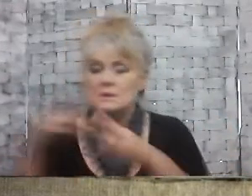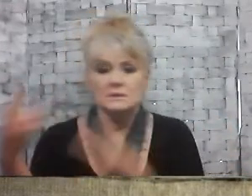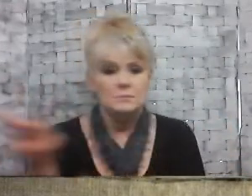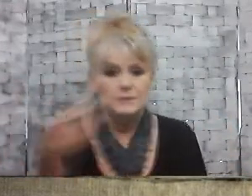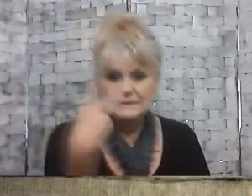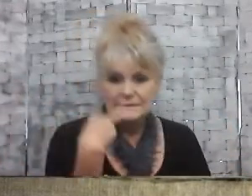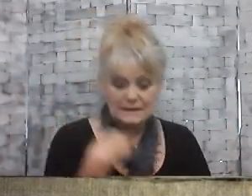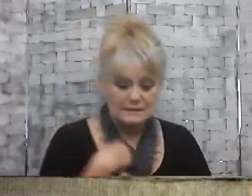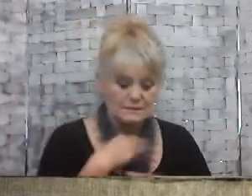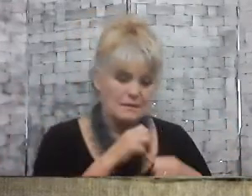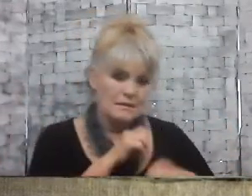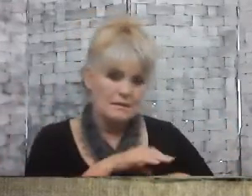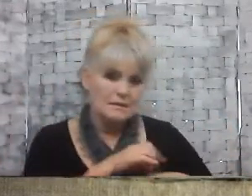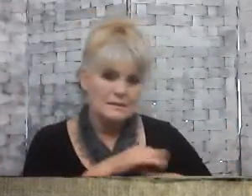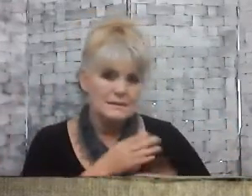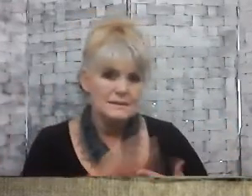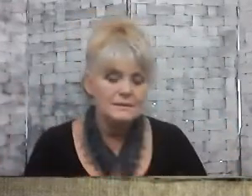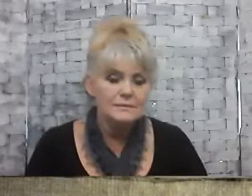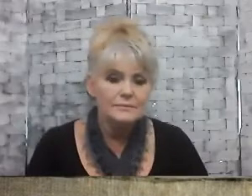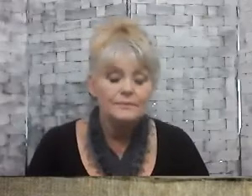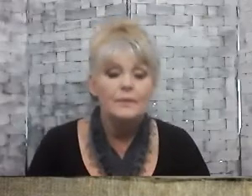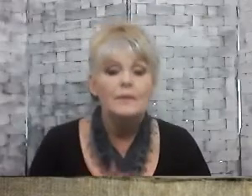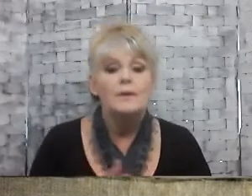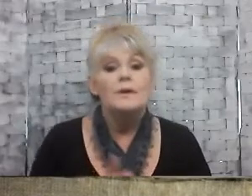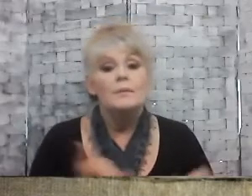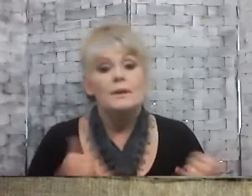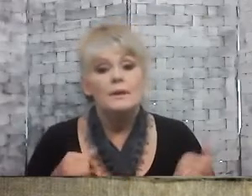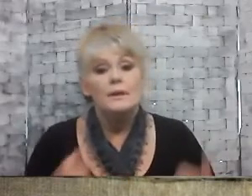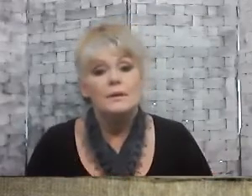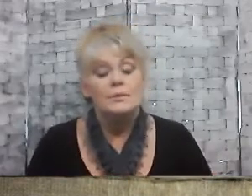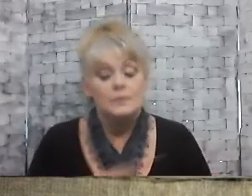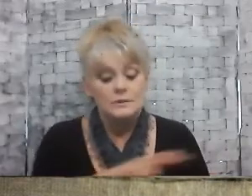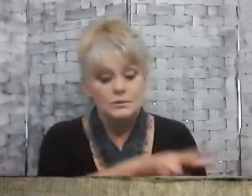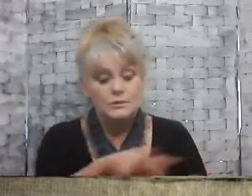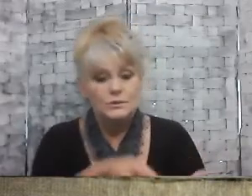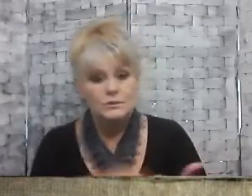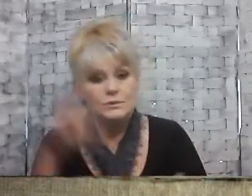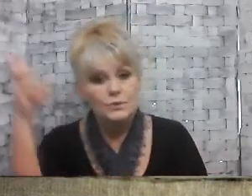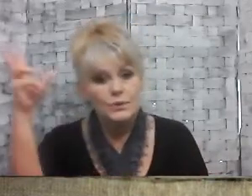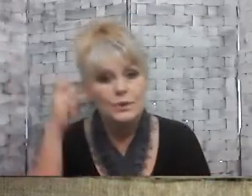ek wil, uitnooi, dat jy hieroor dink. As jy nou hoor, die